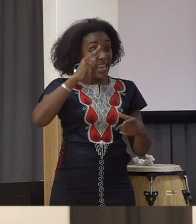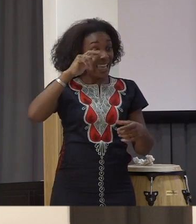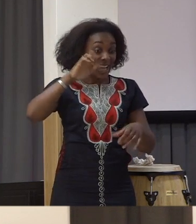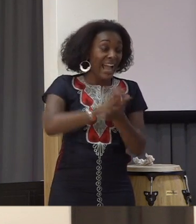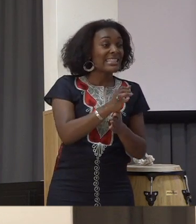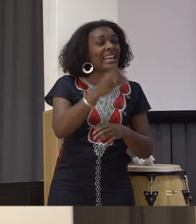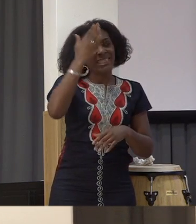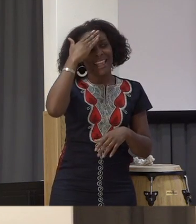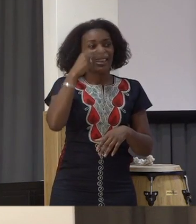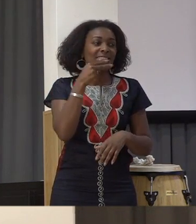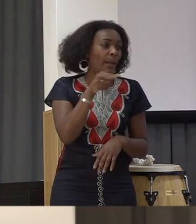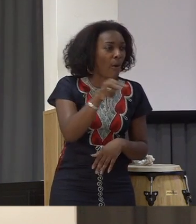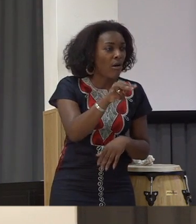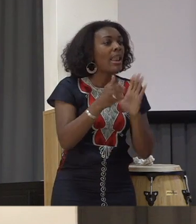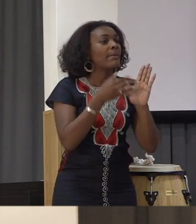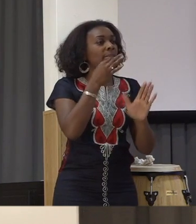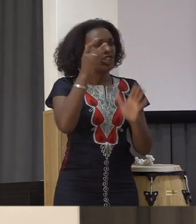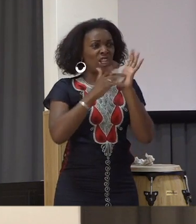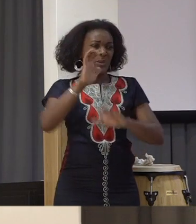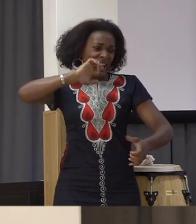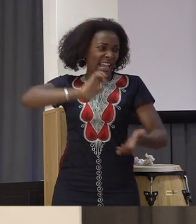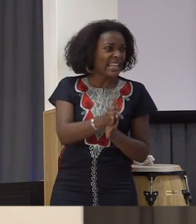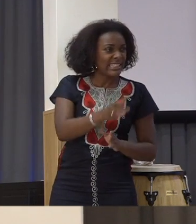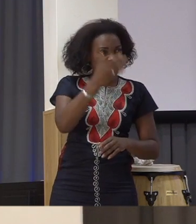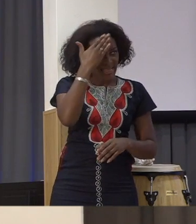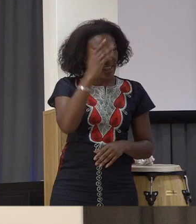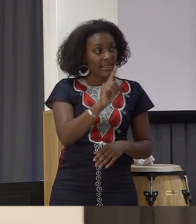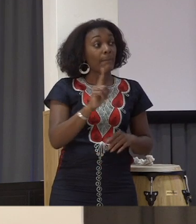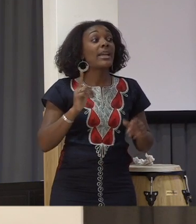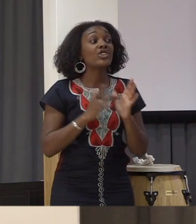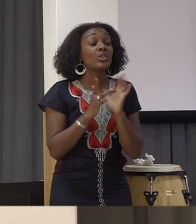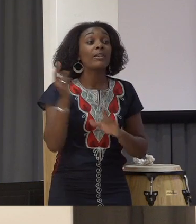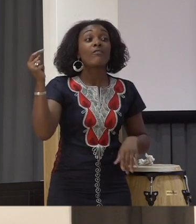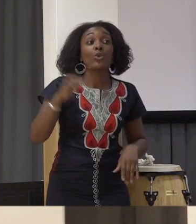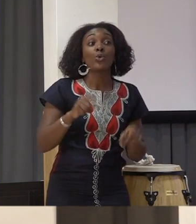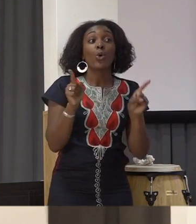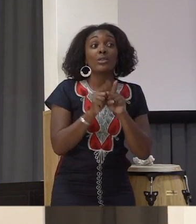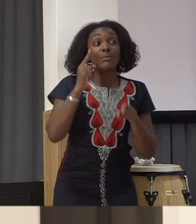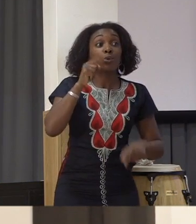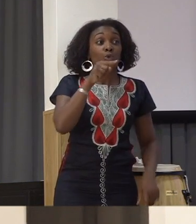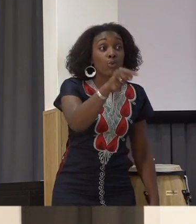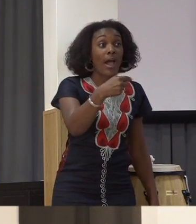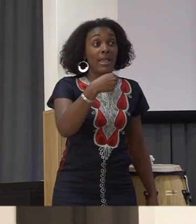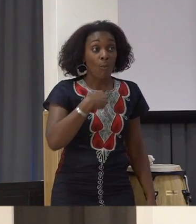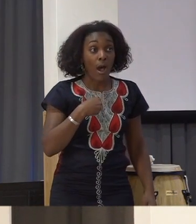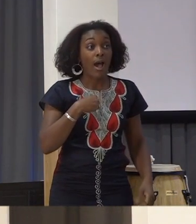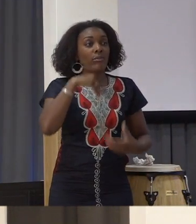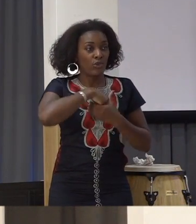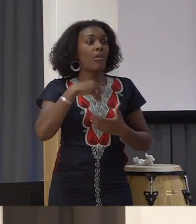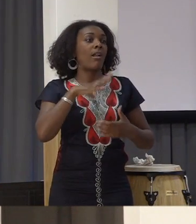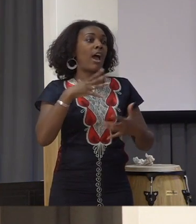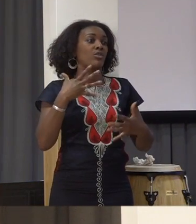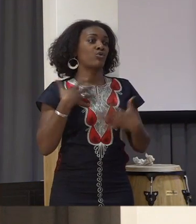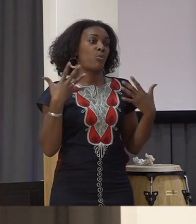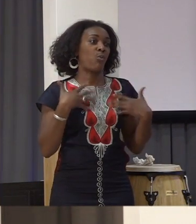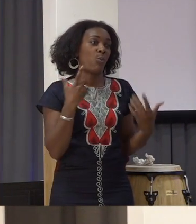serpent. Mais Jésus est venu aussi pour que toi et moi, nous soyons dans la joie. Nous soyons dans